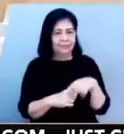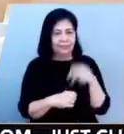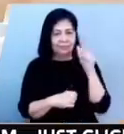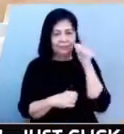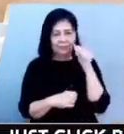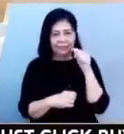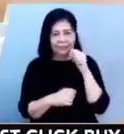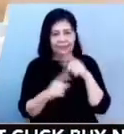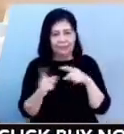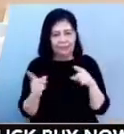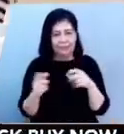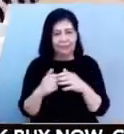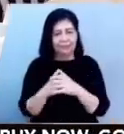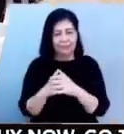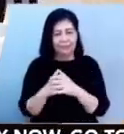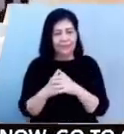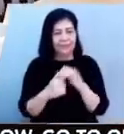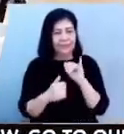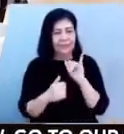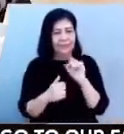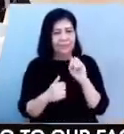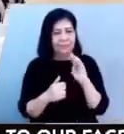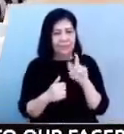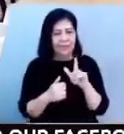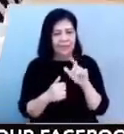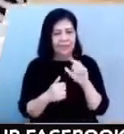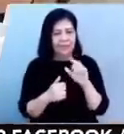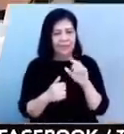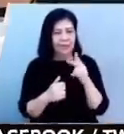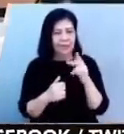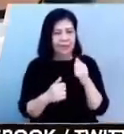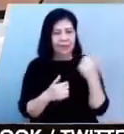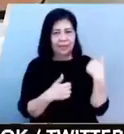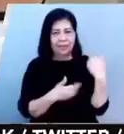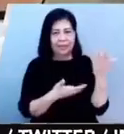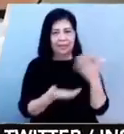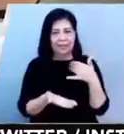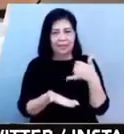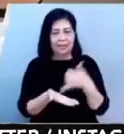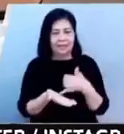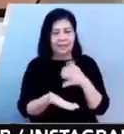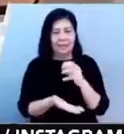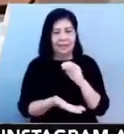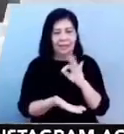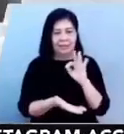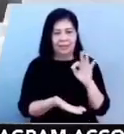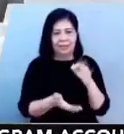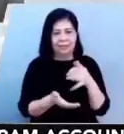Firefly Star Isabel Ortega Bitbit ang MIFF Awards.